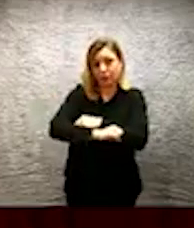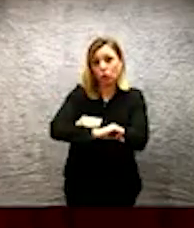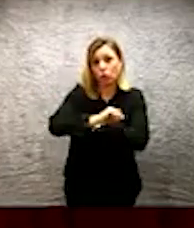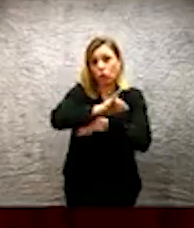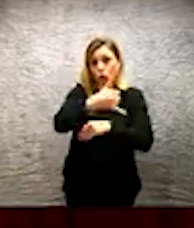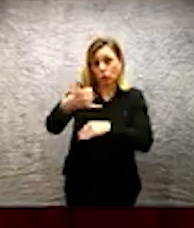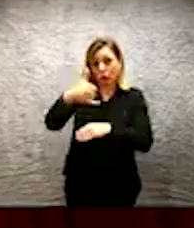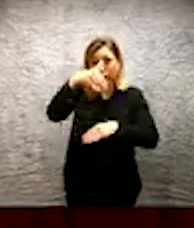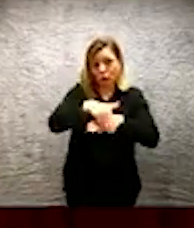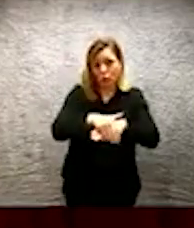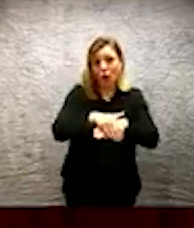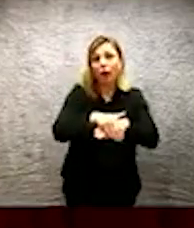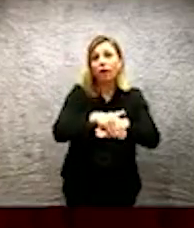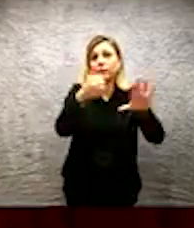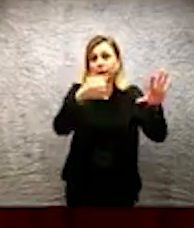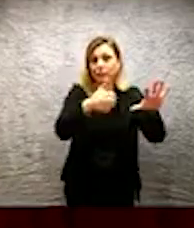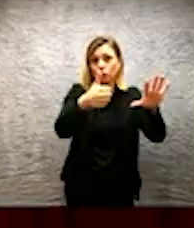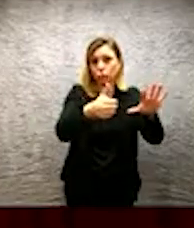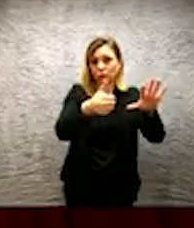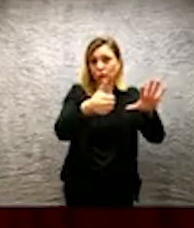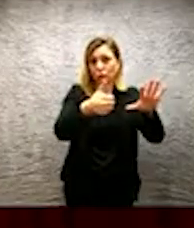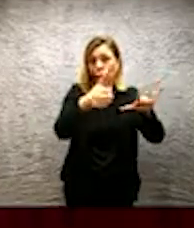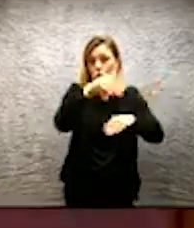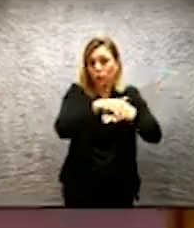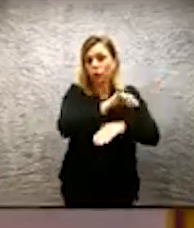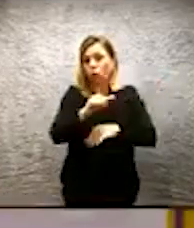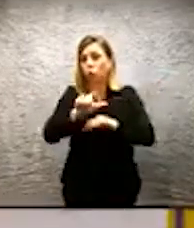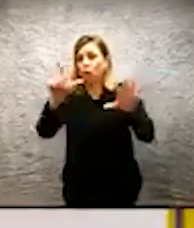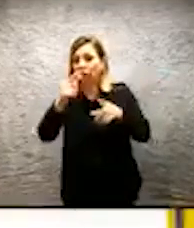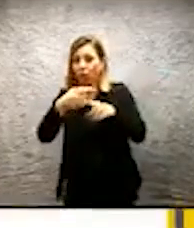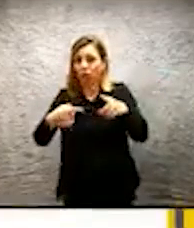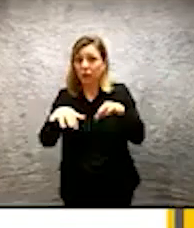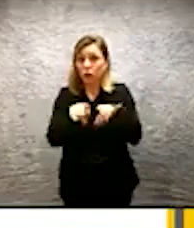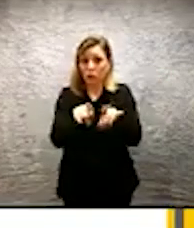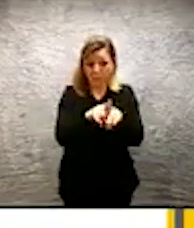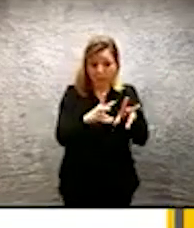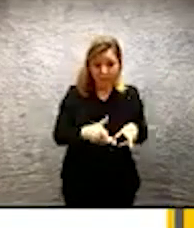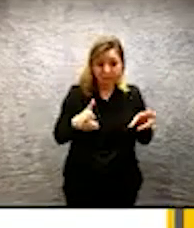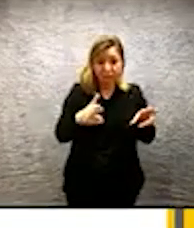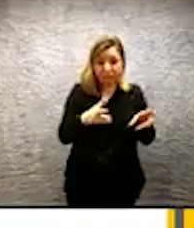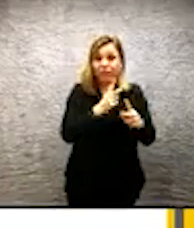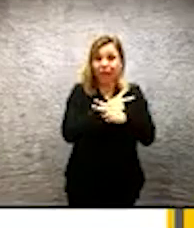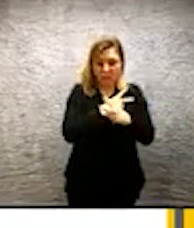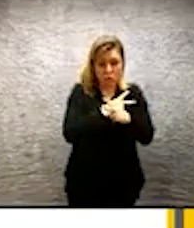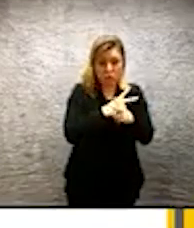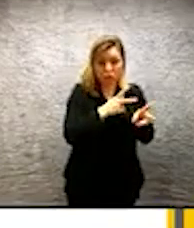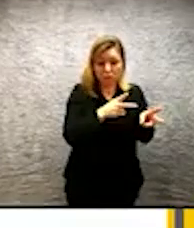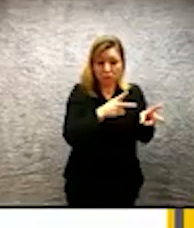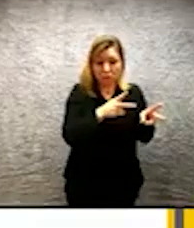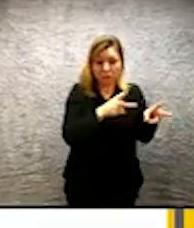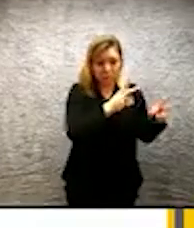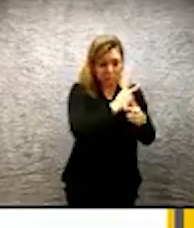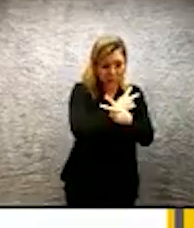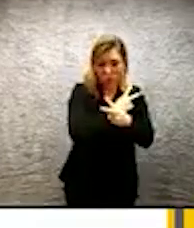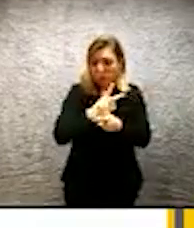à 19h30 et une sortie loisir par période intervacances le samedi, chaque troisième samedi de la